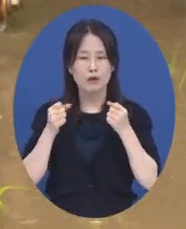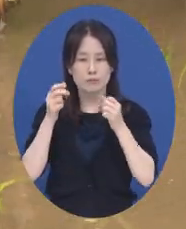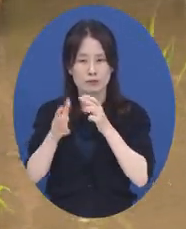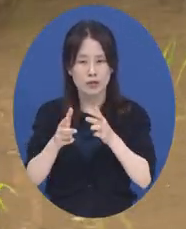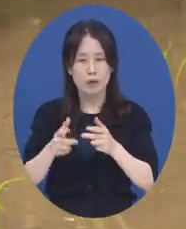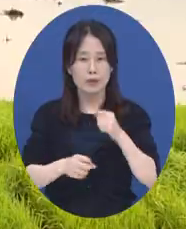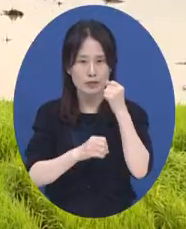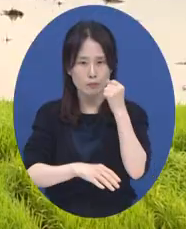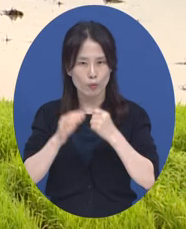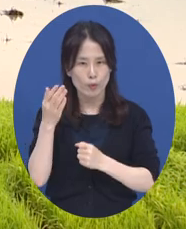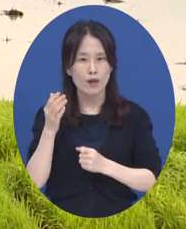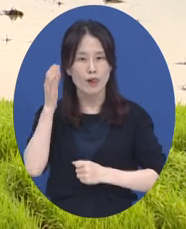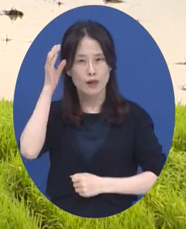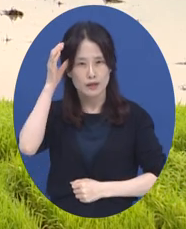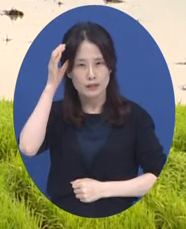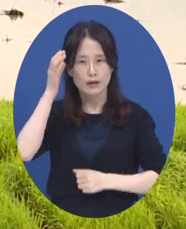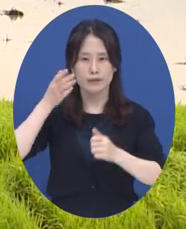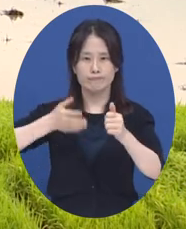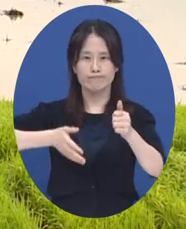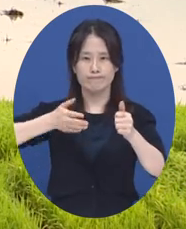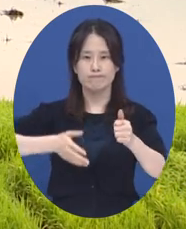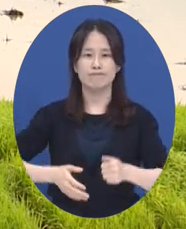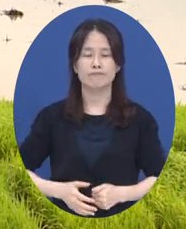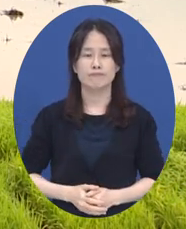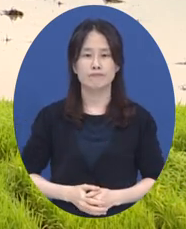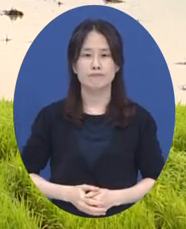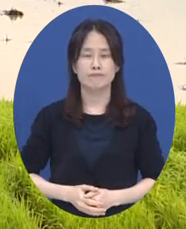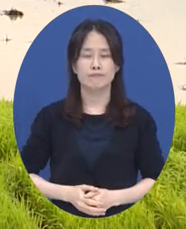전망입니다 경기를 채 빌 김태 입니다